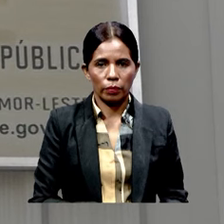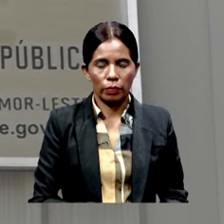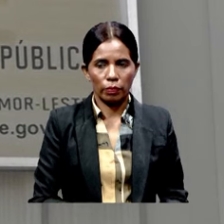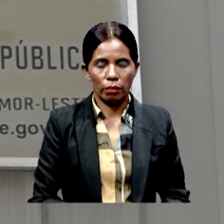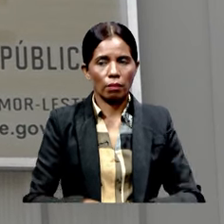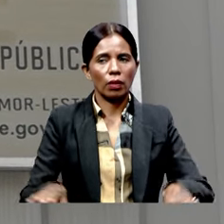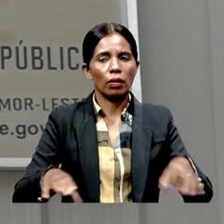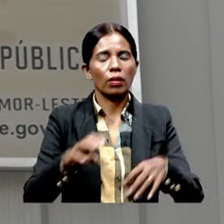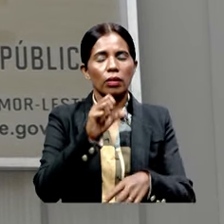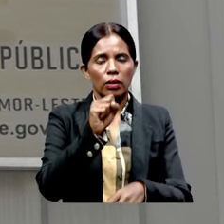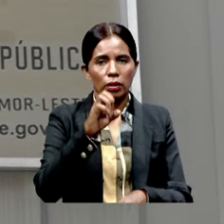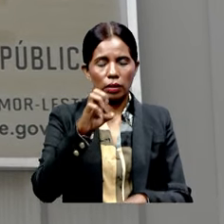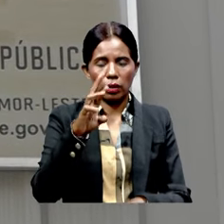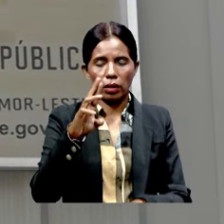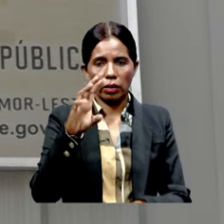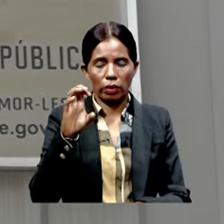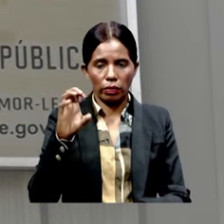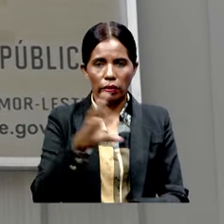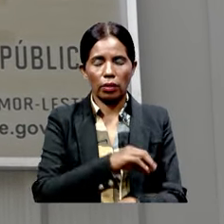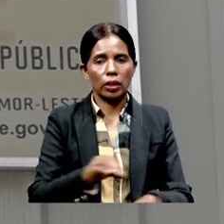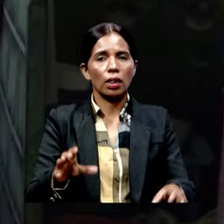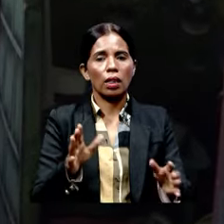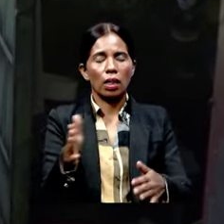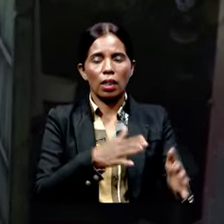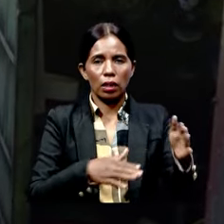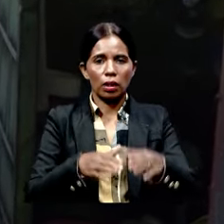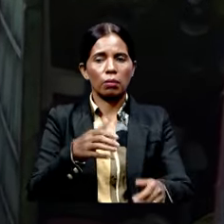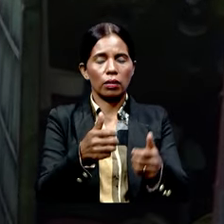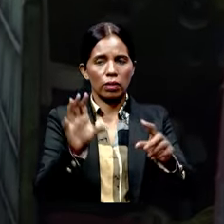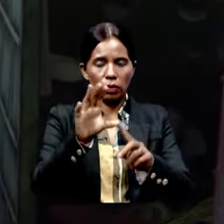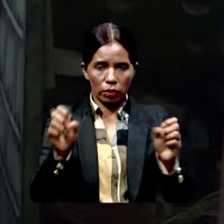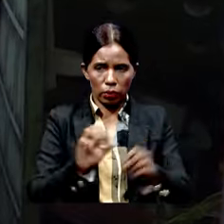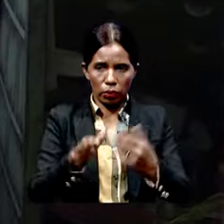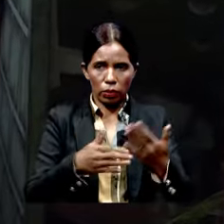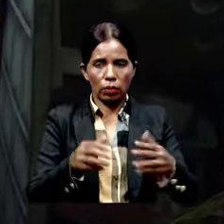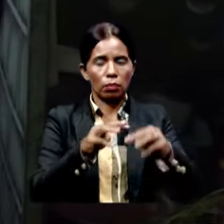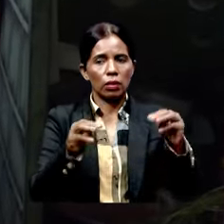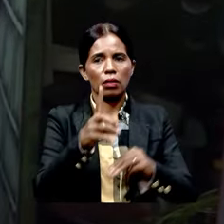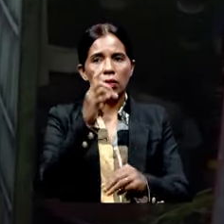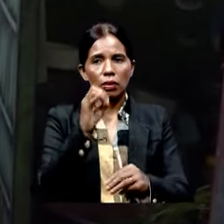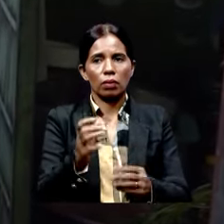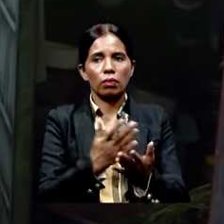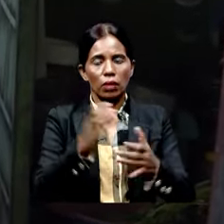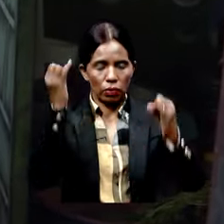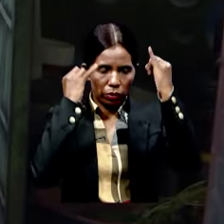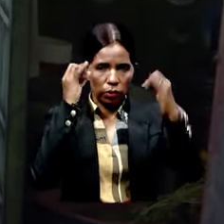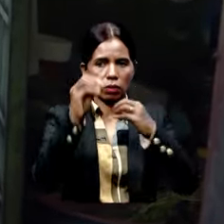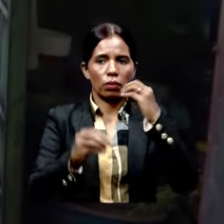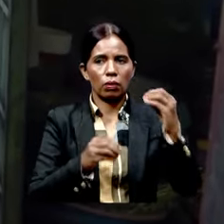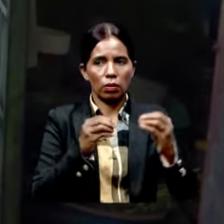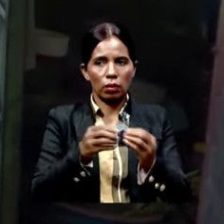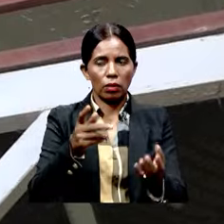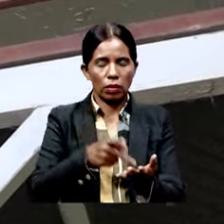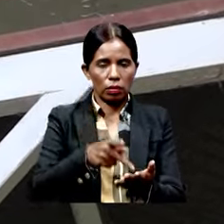Servisu registro no verificação empresarial sei a libro autorar local sira e a municipio dili o di disemina informação con a ba aplica tasa